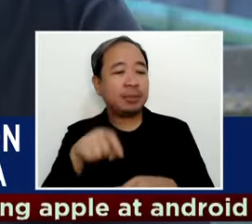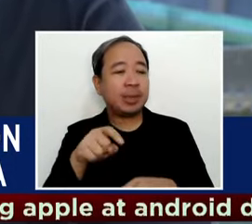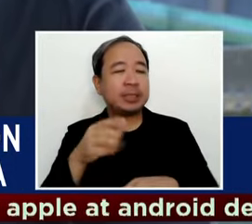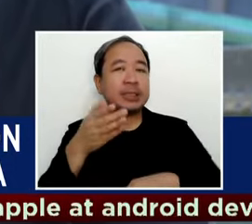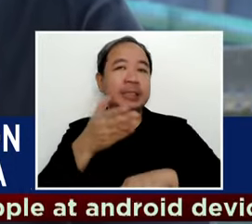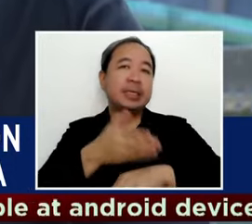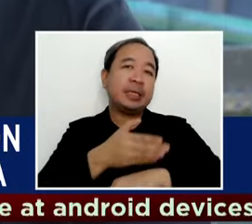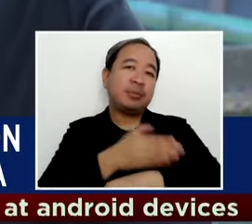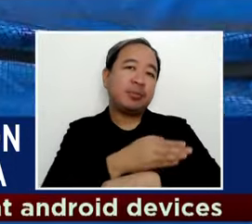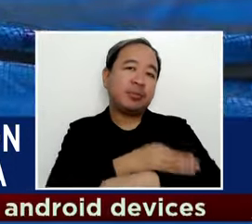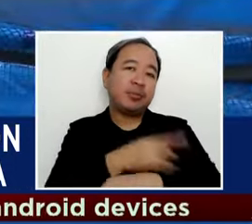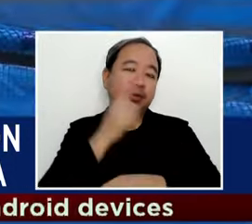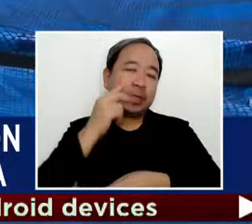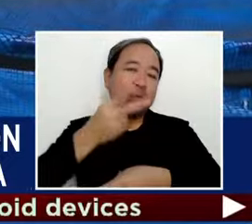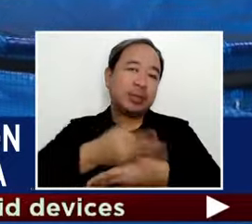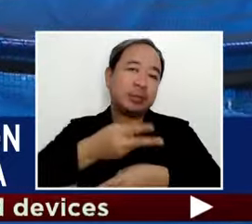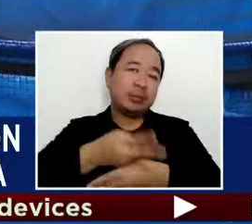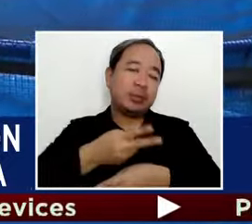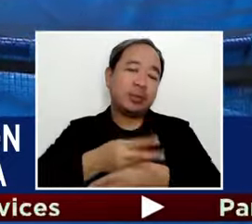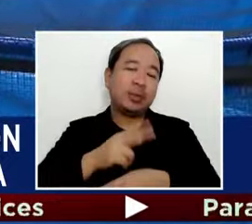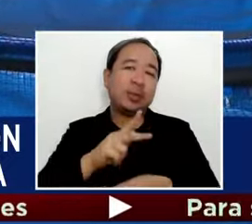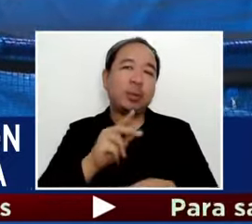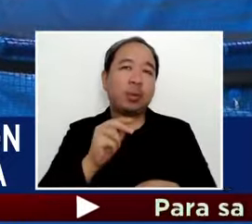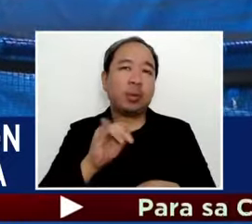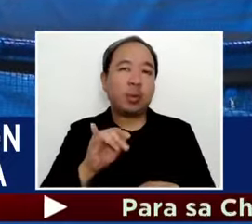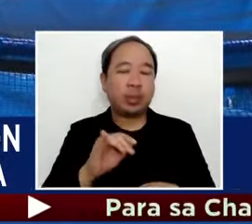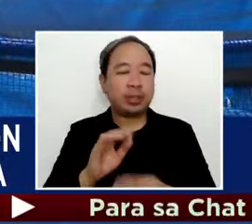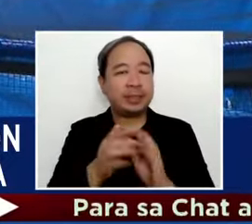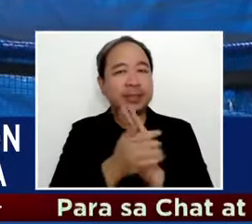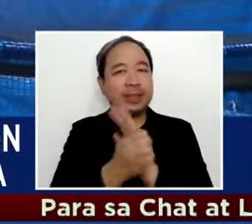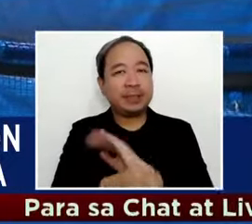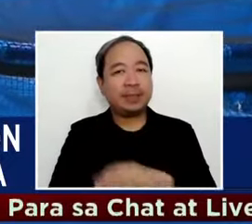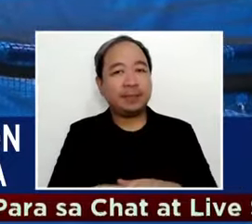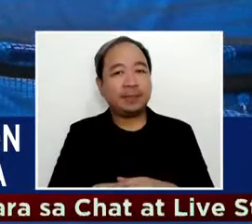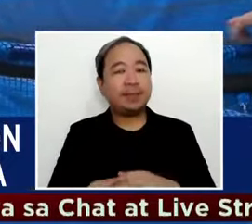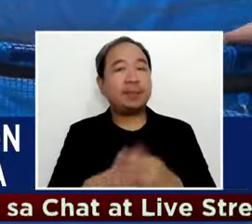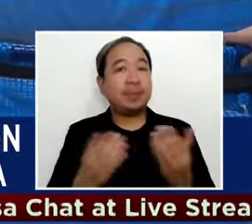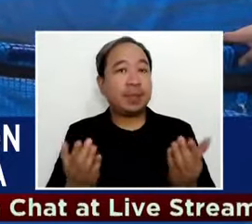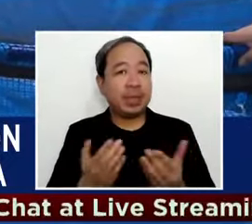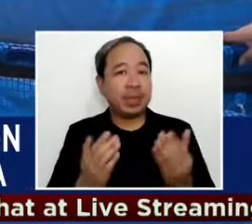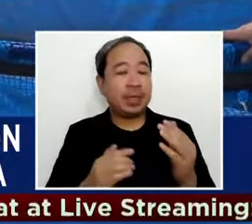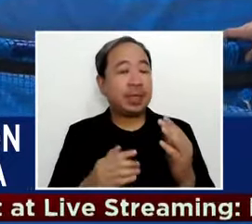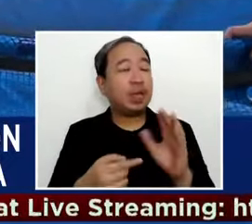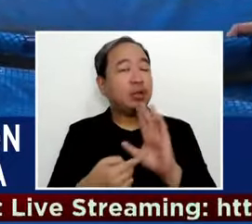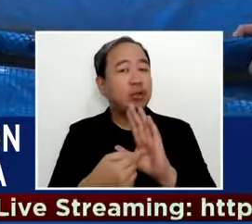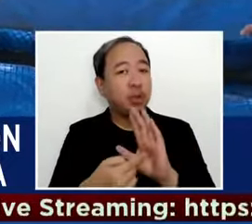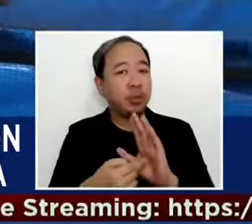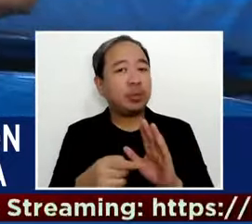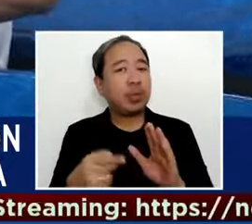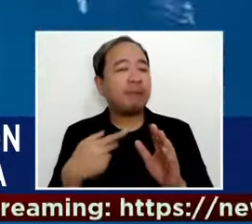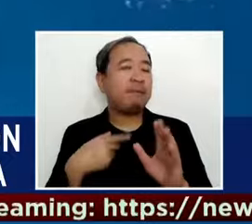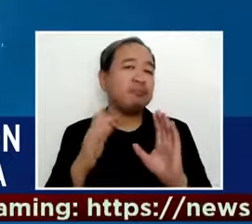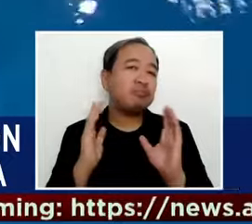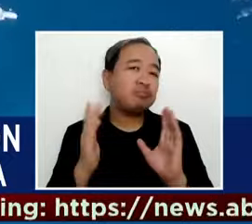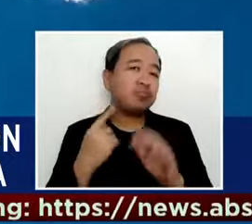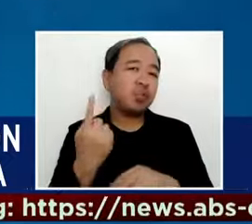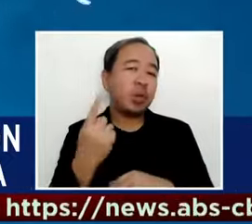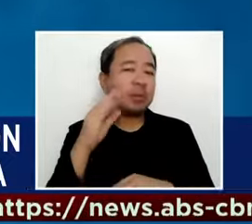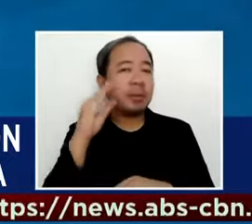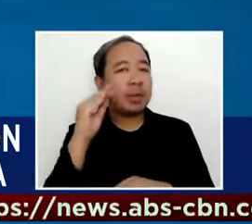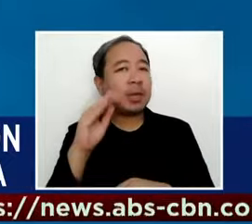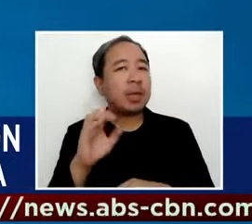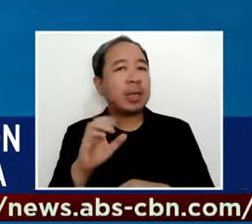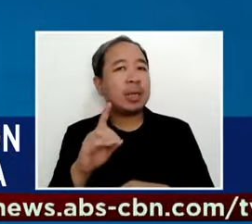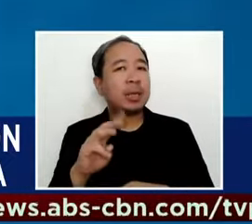sa koi keeping skills mo. At dito sa koi show, nakakwentuhan din namin si Edwin Samson, isa sa